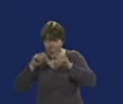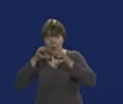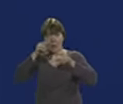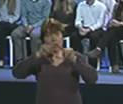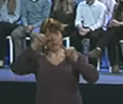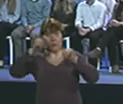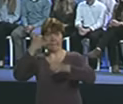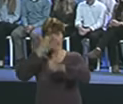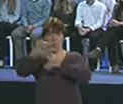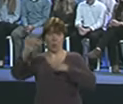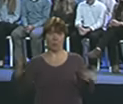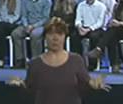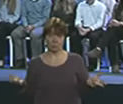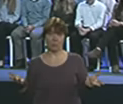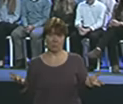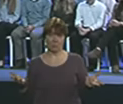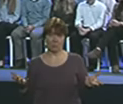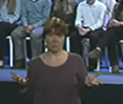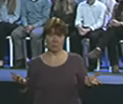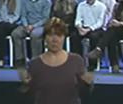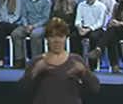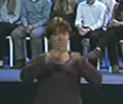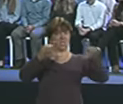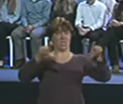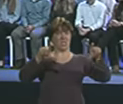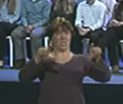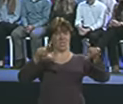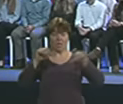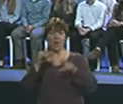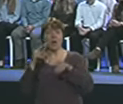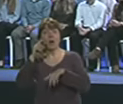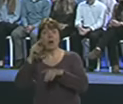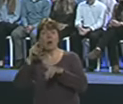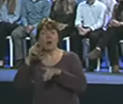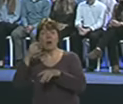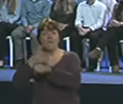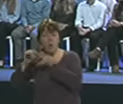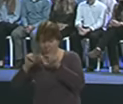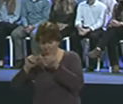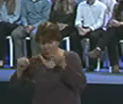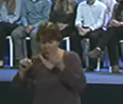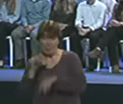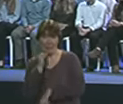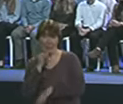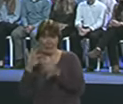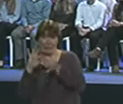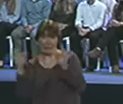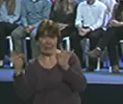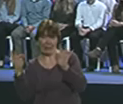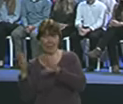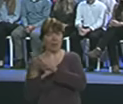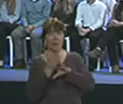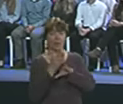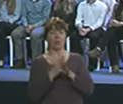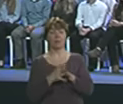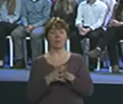faux. Le faux a fait la une, le démenti a fait deux lignes en page 18. Et les